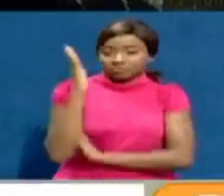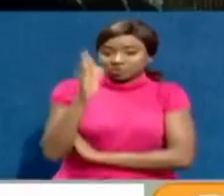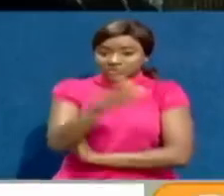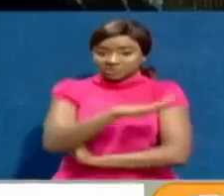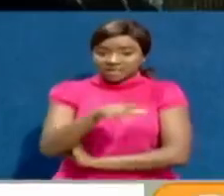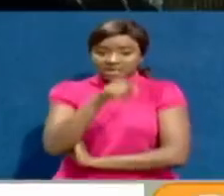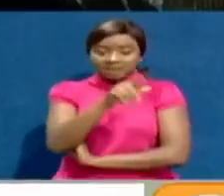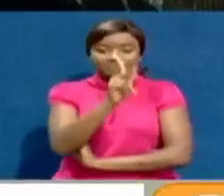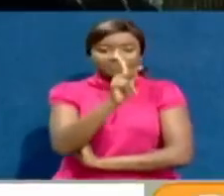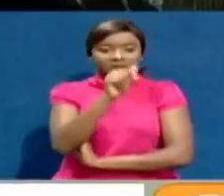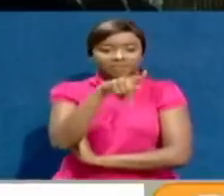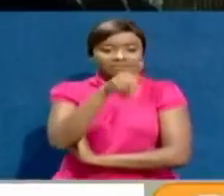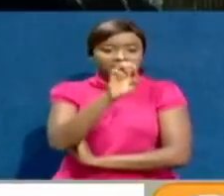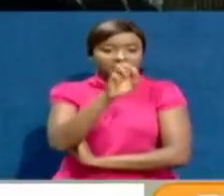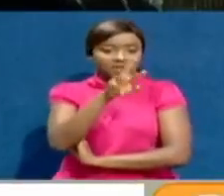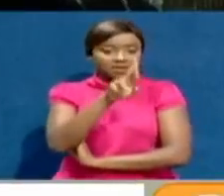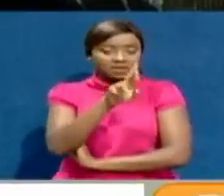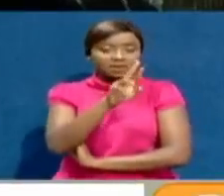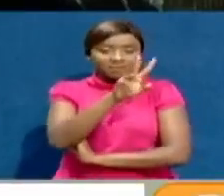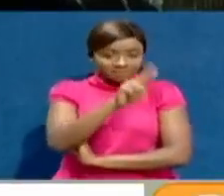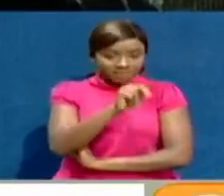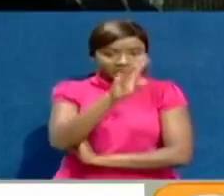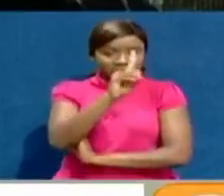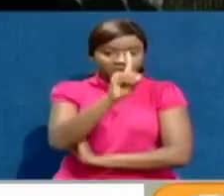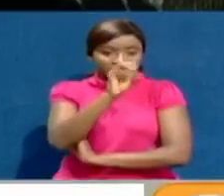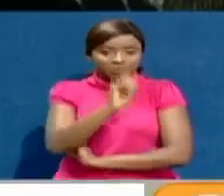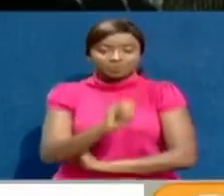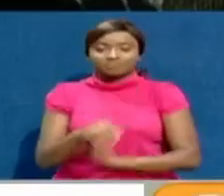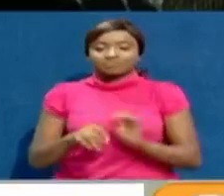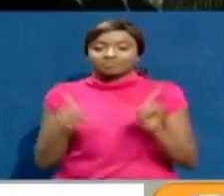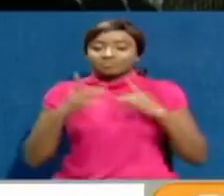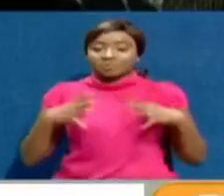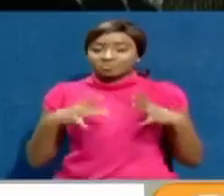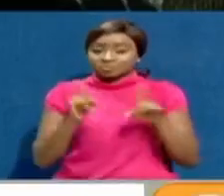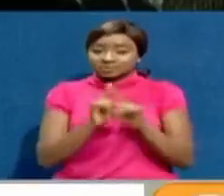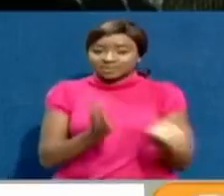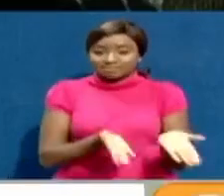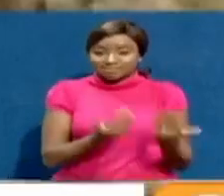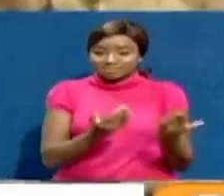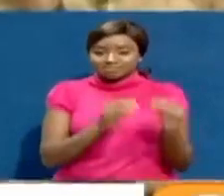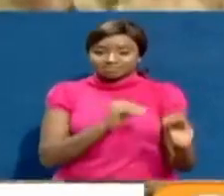Kapombe, baadhi ya wakazi wameanza kutoroka makwao wakihofia usalama wao.